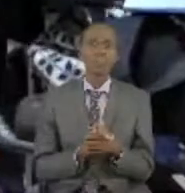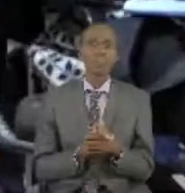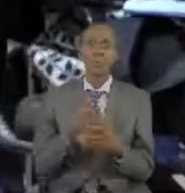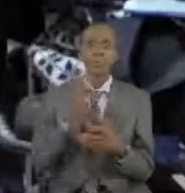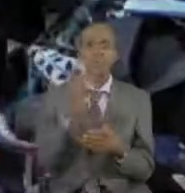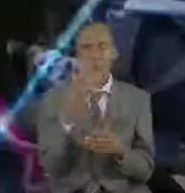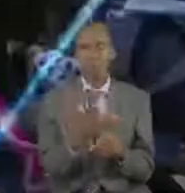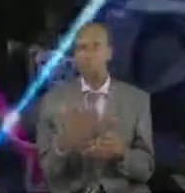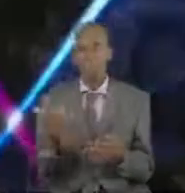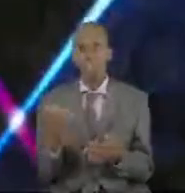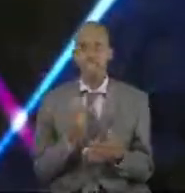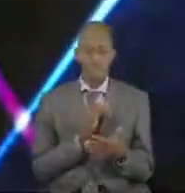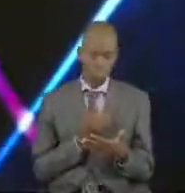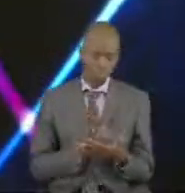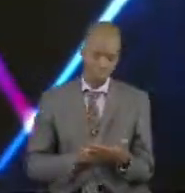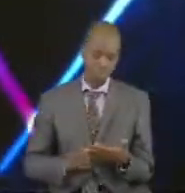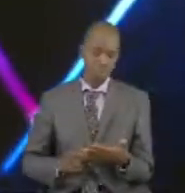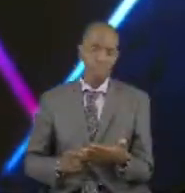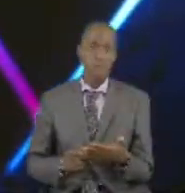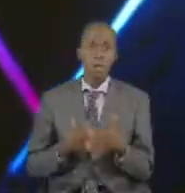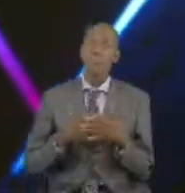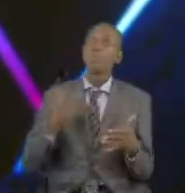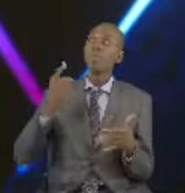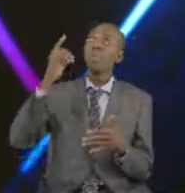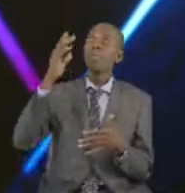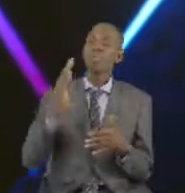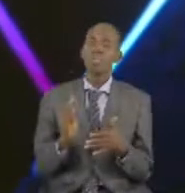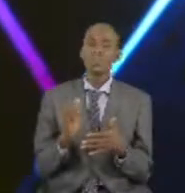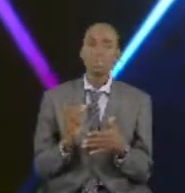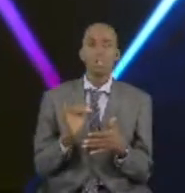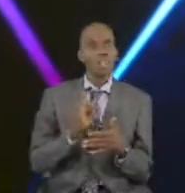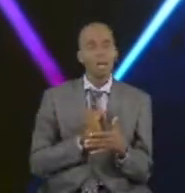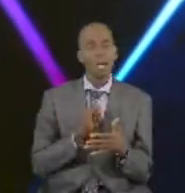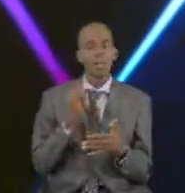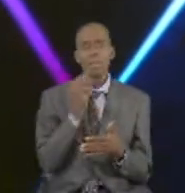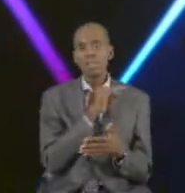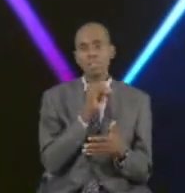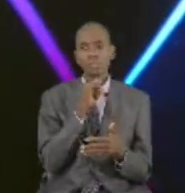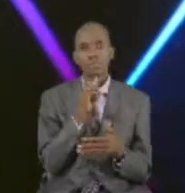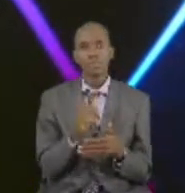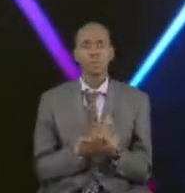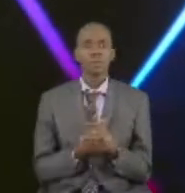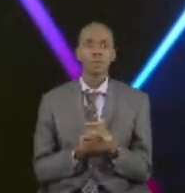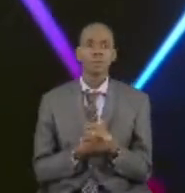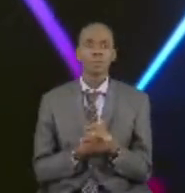choses quand j'écris devant dieu je ne m'en points